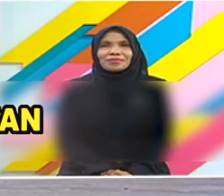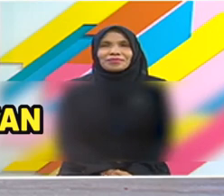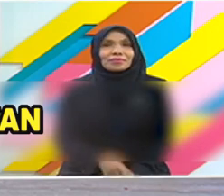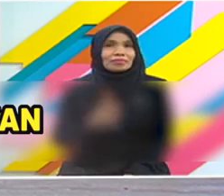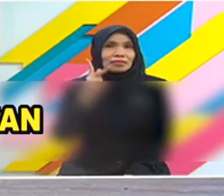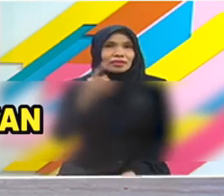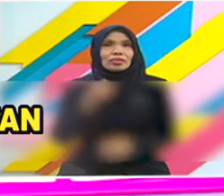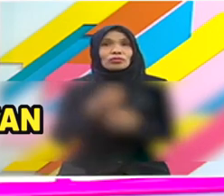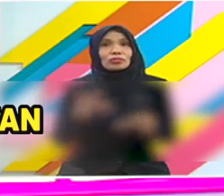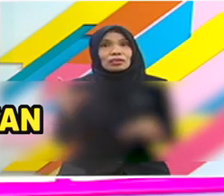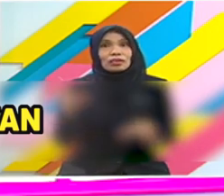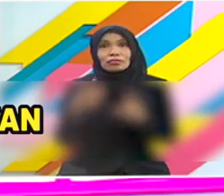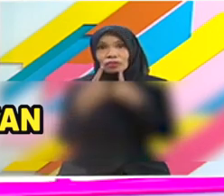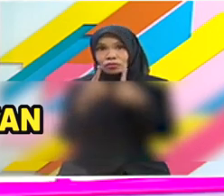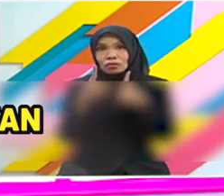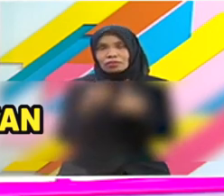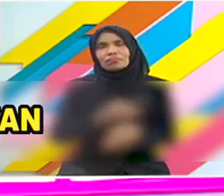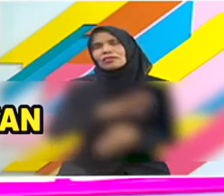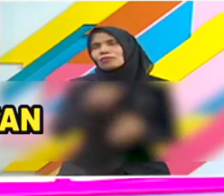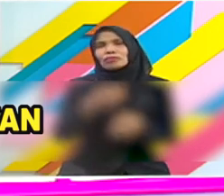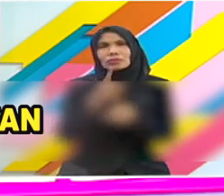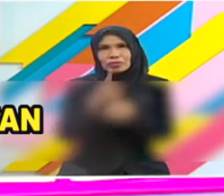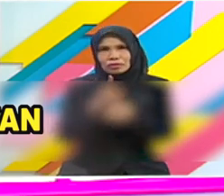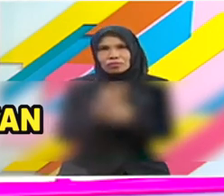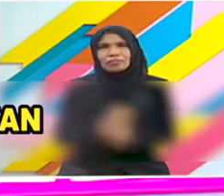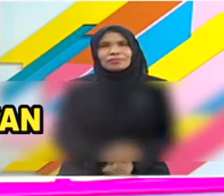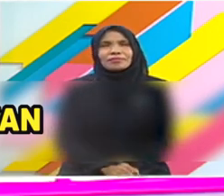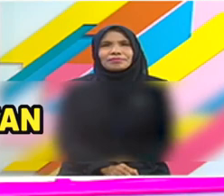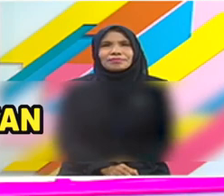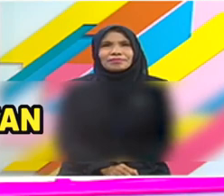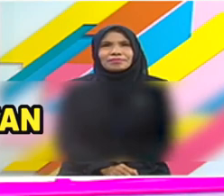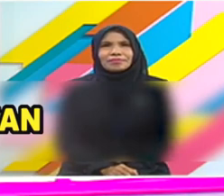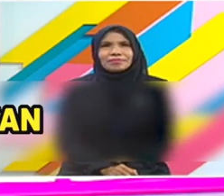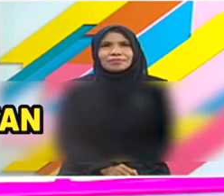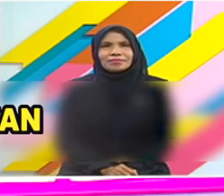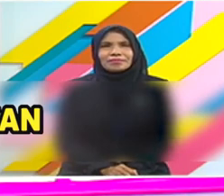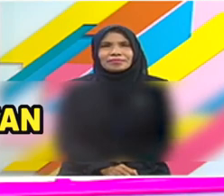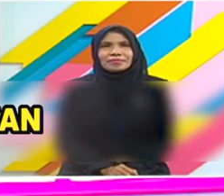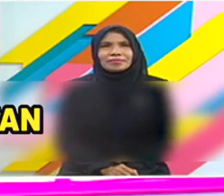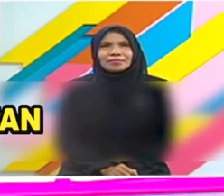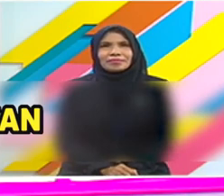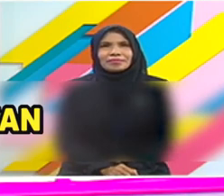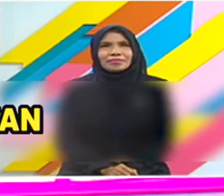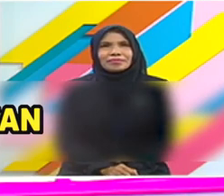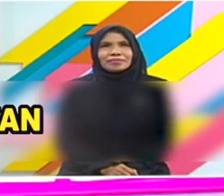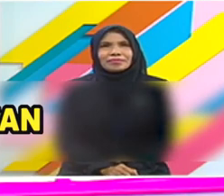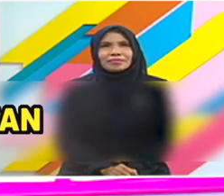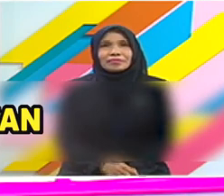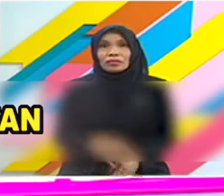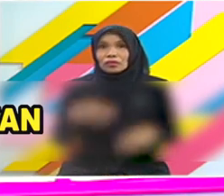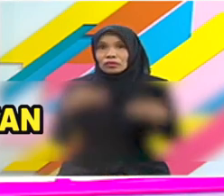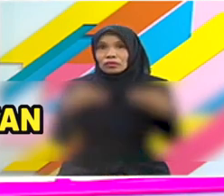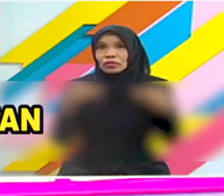semuanya tepat. Dan kaitan dia dengan organ deri kita yang kedua, yang mana organ deri ini